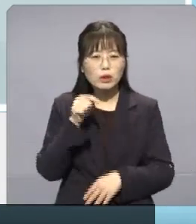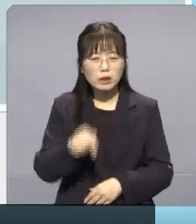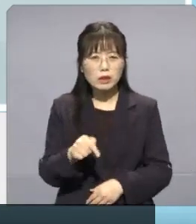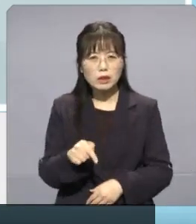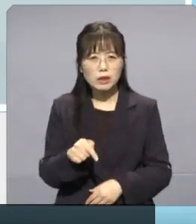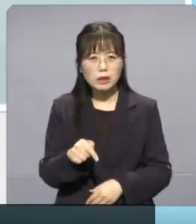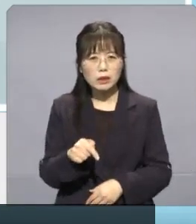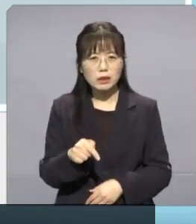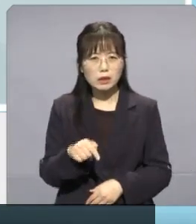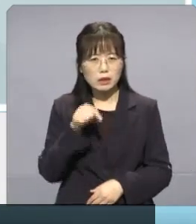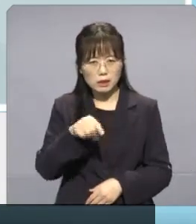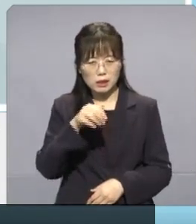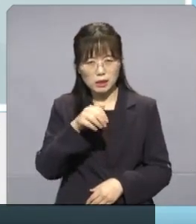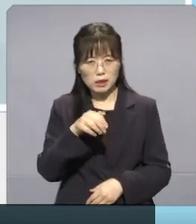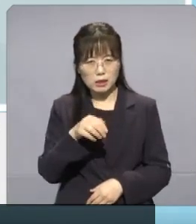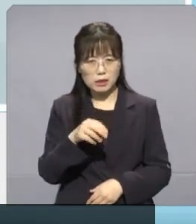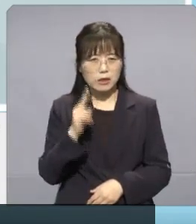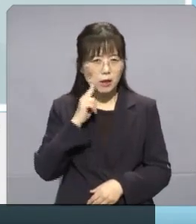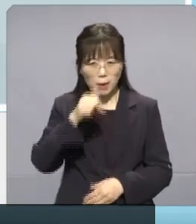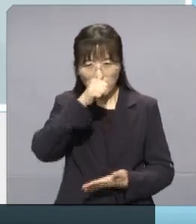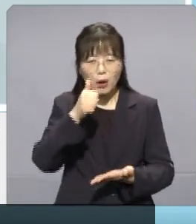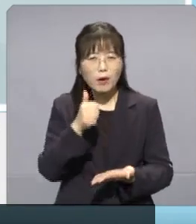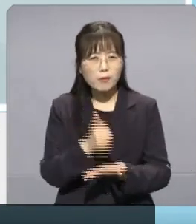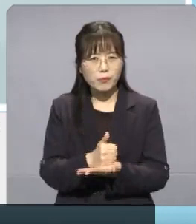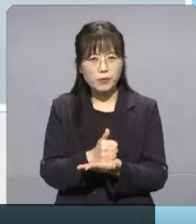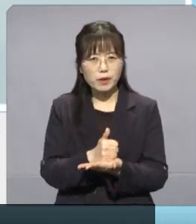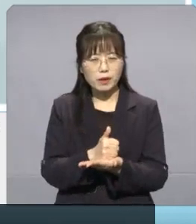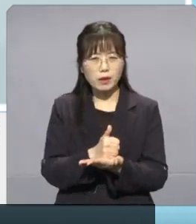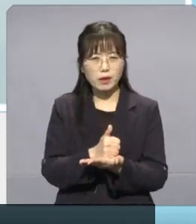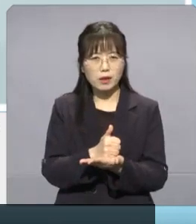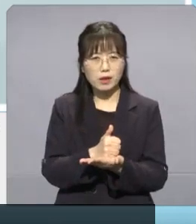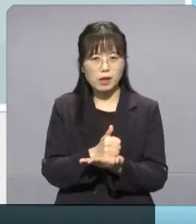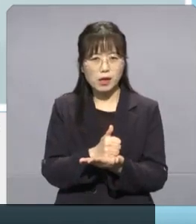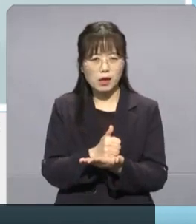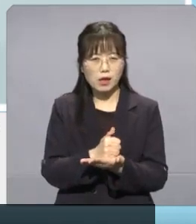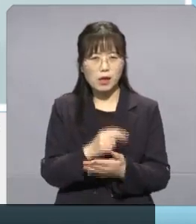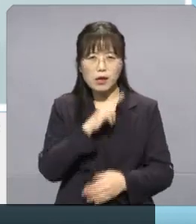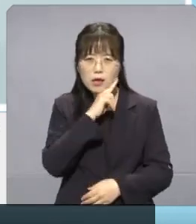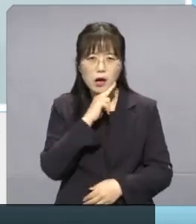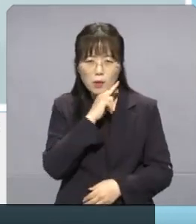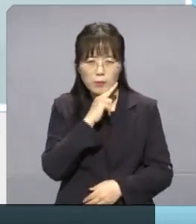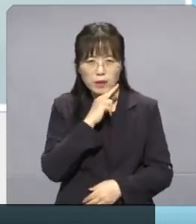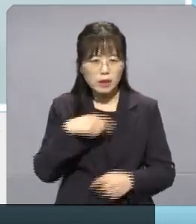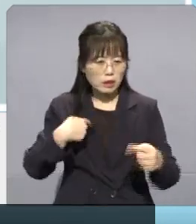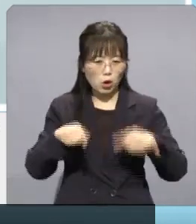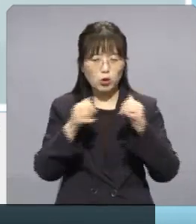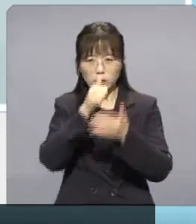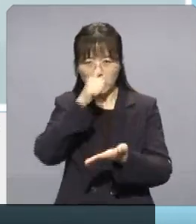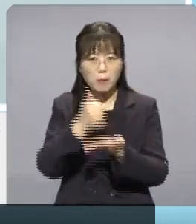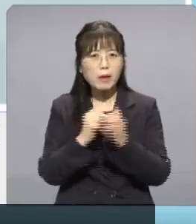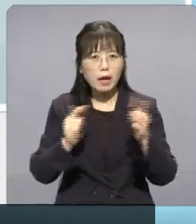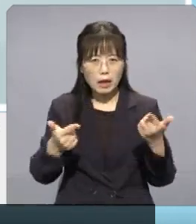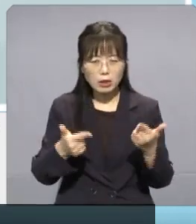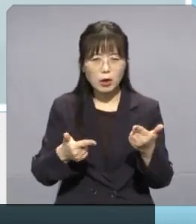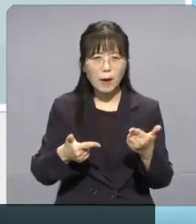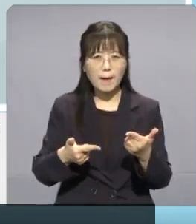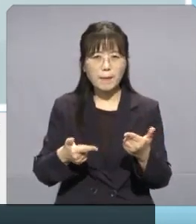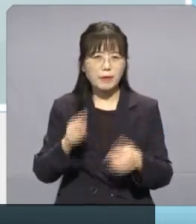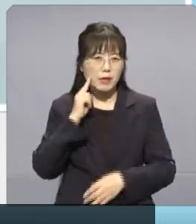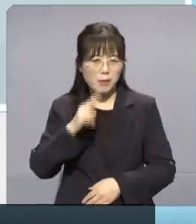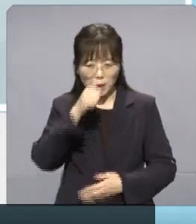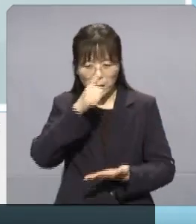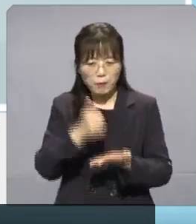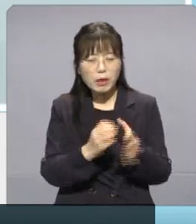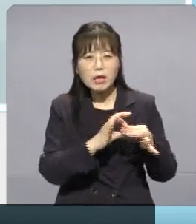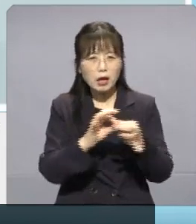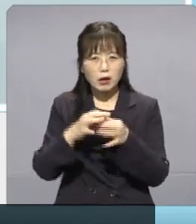그 파김치 범죄 그 범죄의 그 형이 정치범이 아니고 거의 수많은 파김치 범죄를